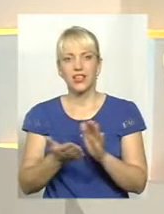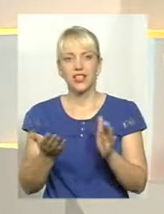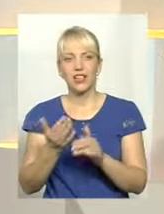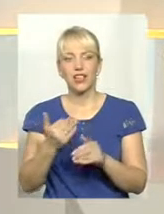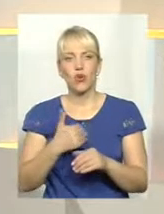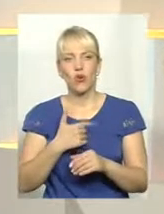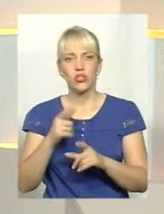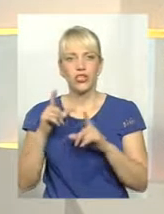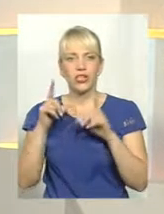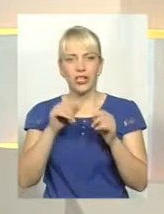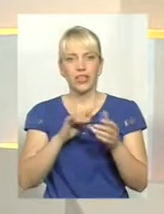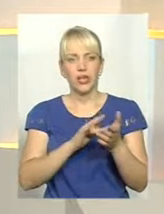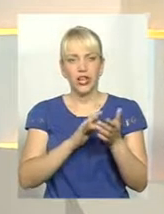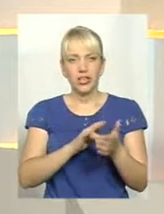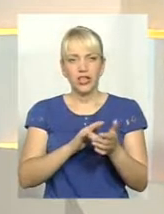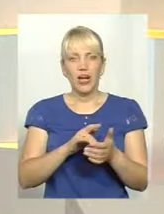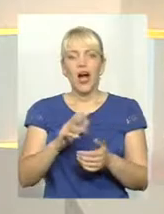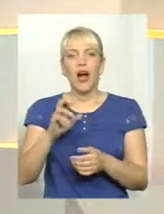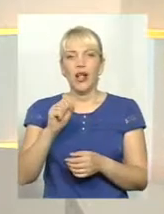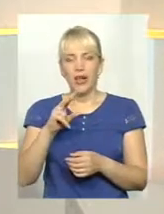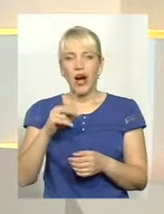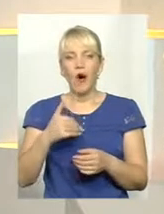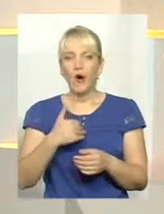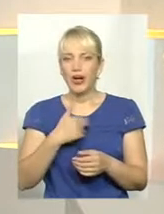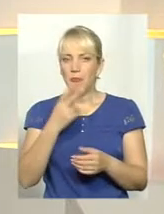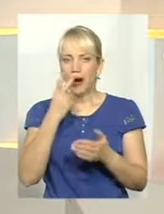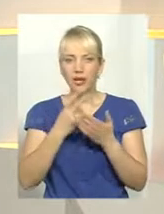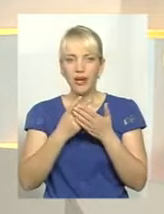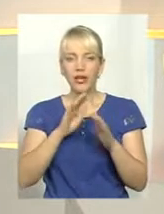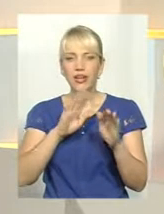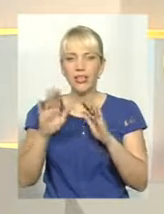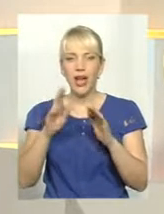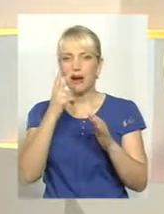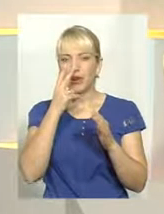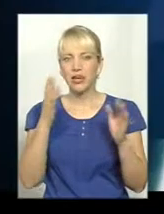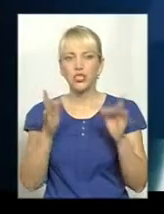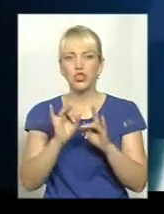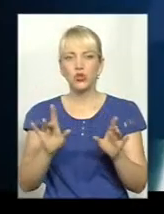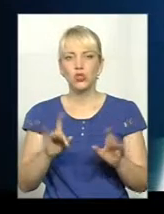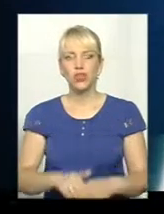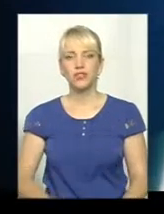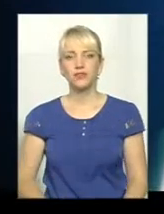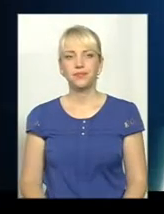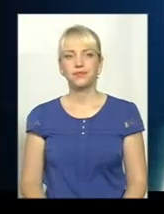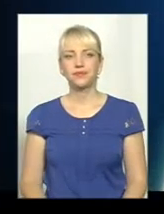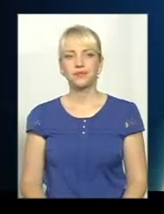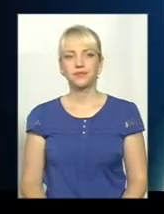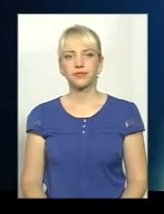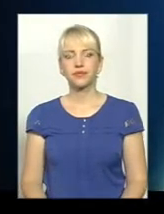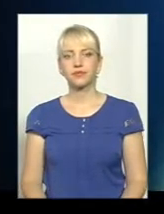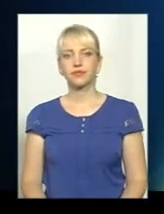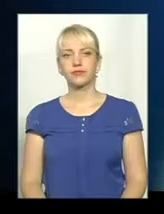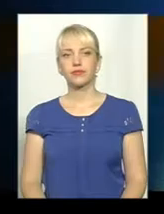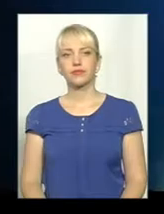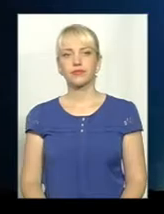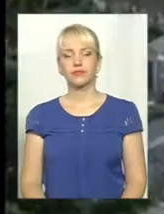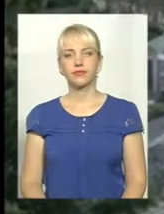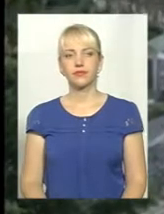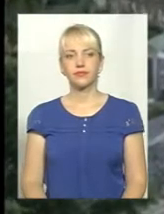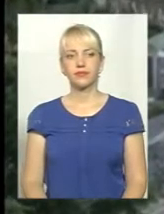значення і природного значення третьою в Україні. Шкода, звичайно, що багато з них ще не в тому